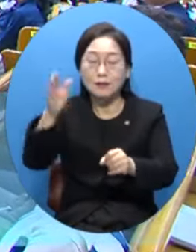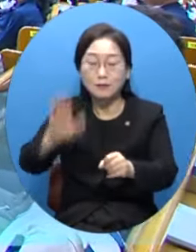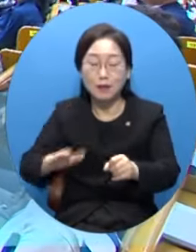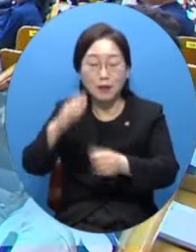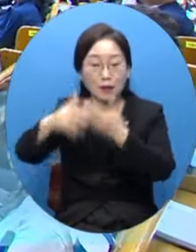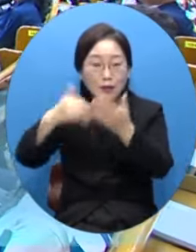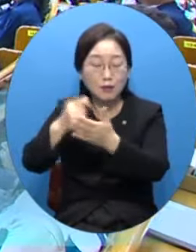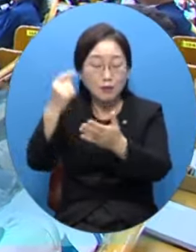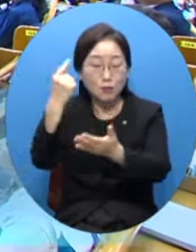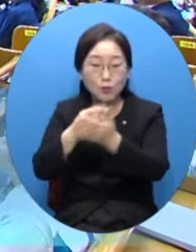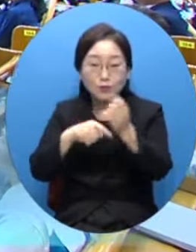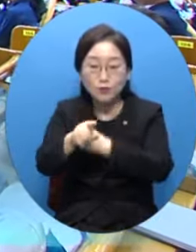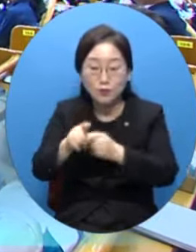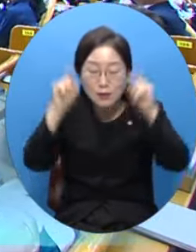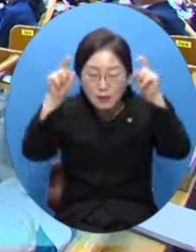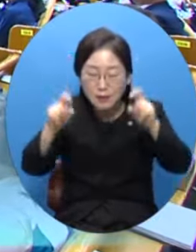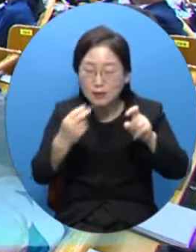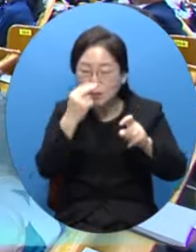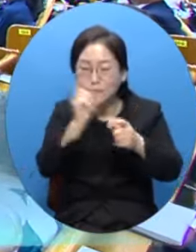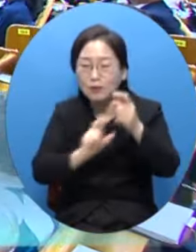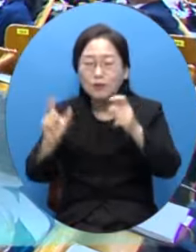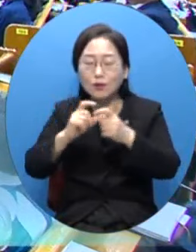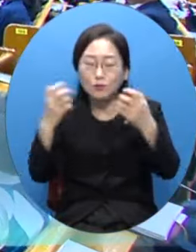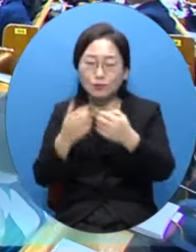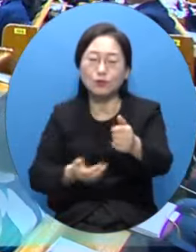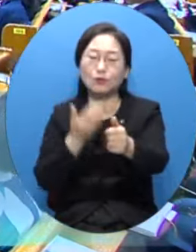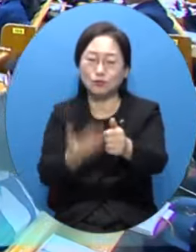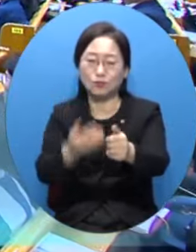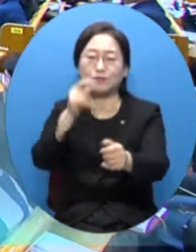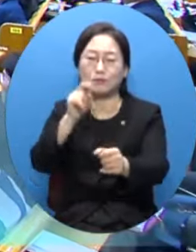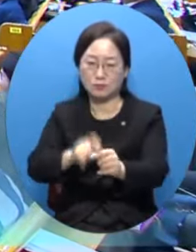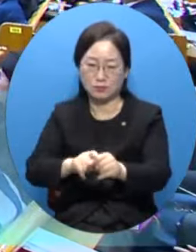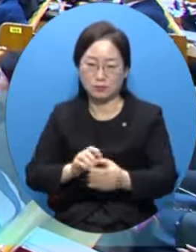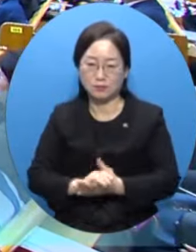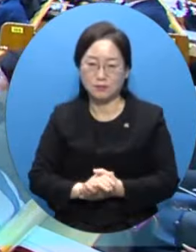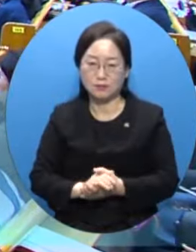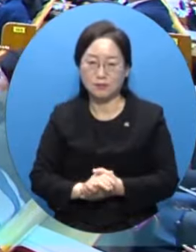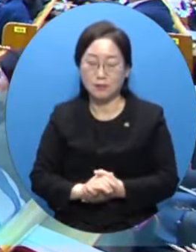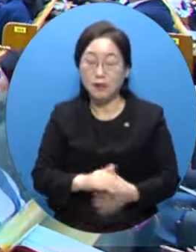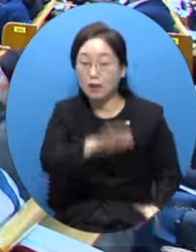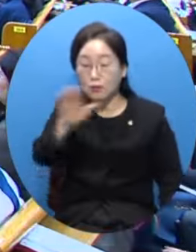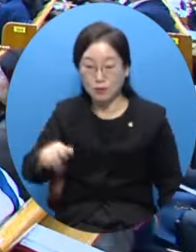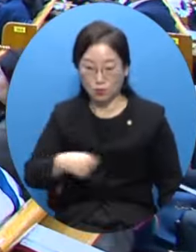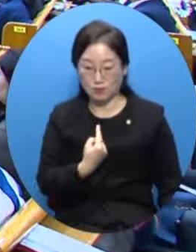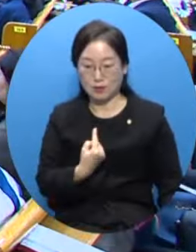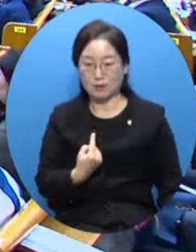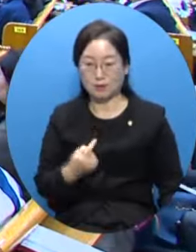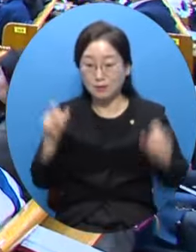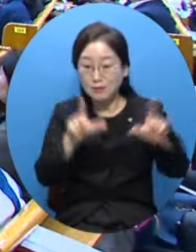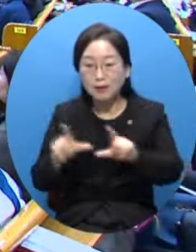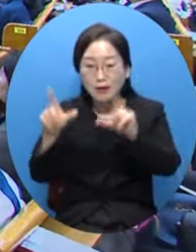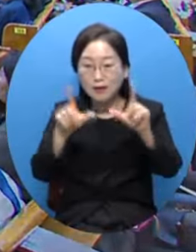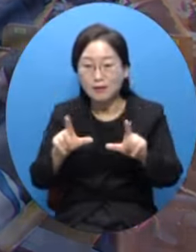양으로 생명을 얻게 하고 더 풍성히 얻게 하려는 것이라. 우리가 홀로 구하면